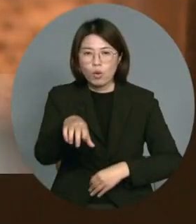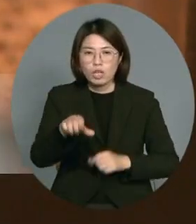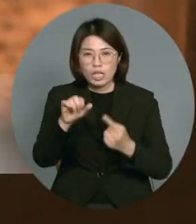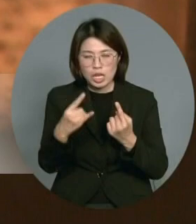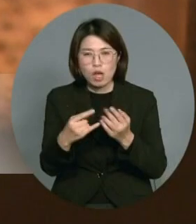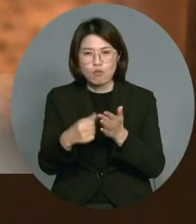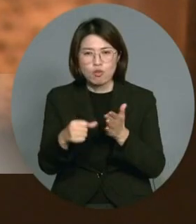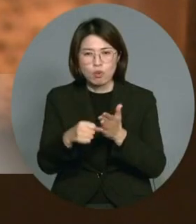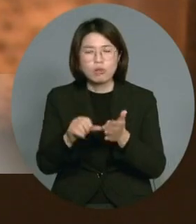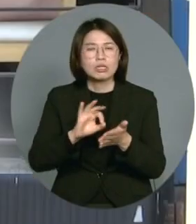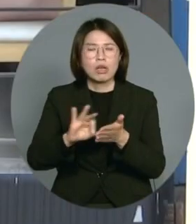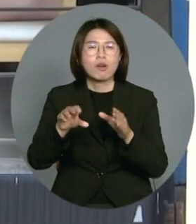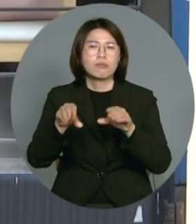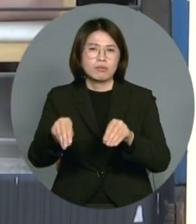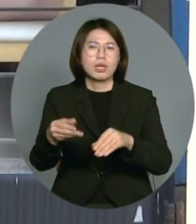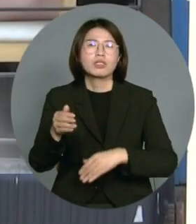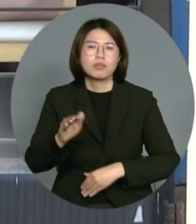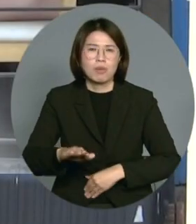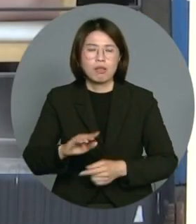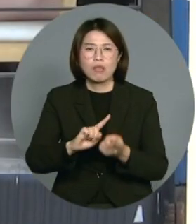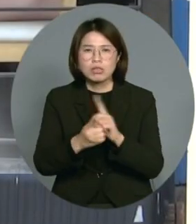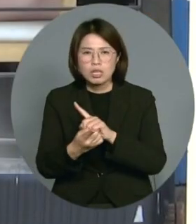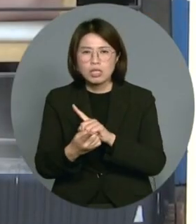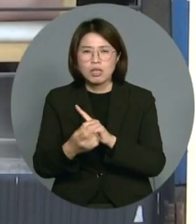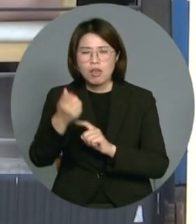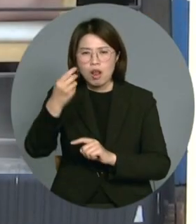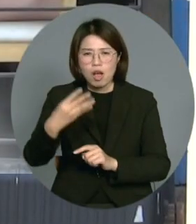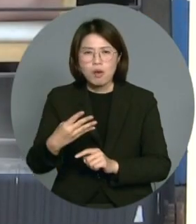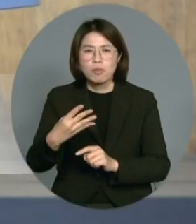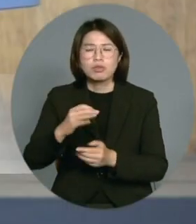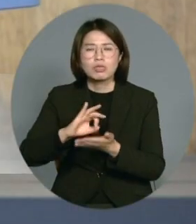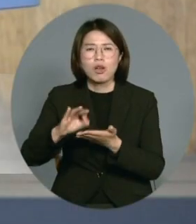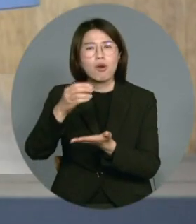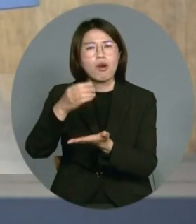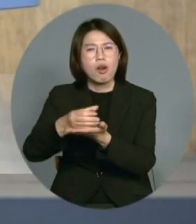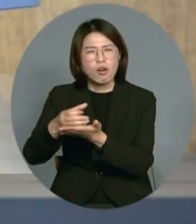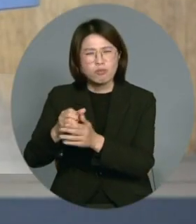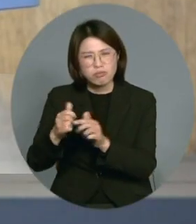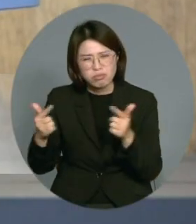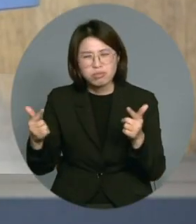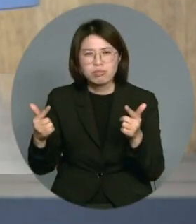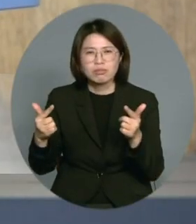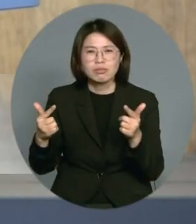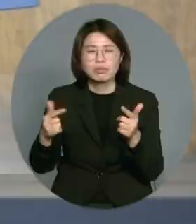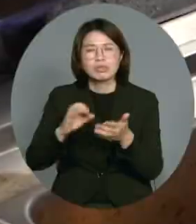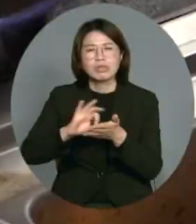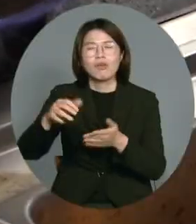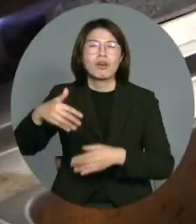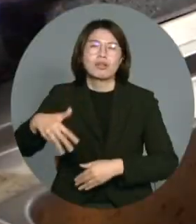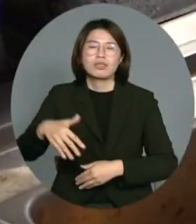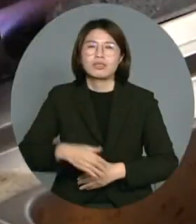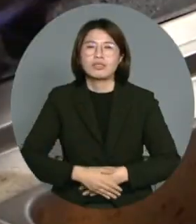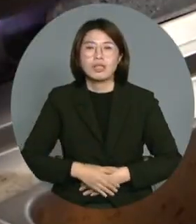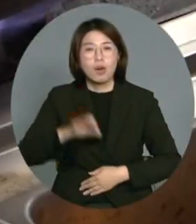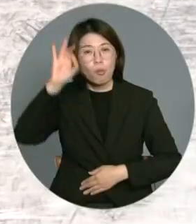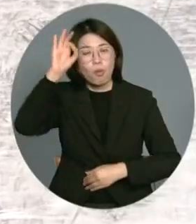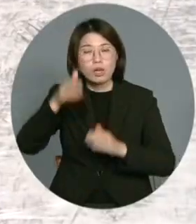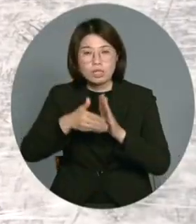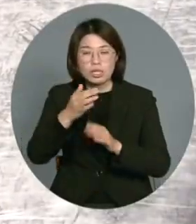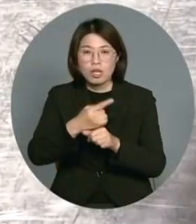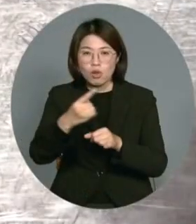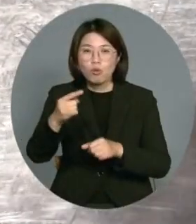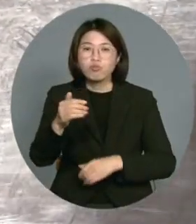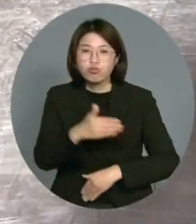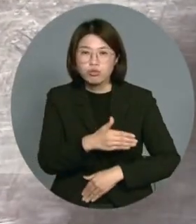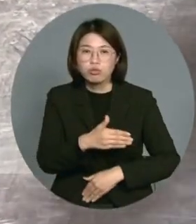사용이 금지됐지만 일회용품을 대체하는 다회용기 사용이 사실상 거의 안 되고 있는 겁니다. 포항시에서